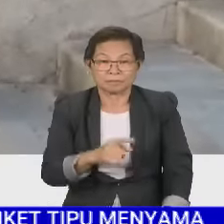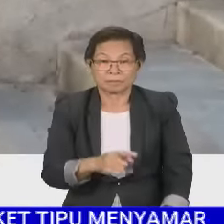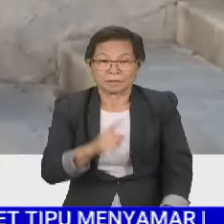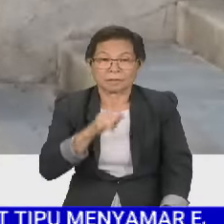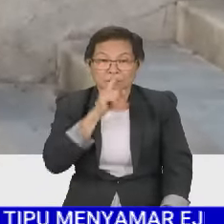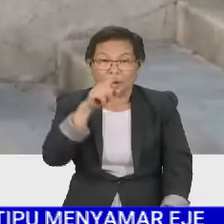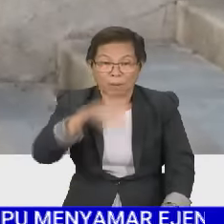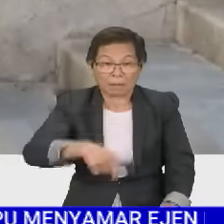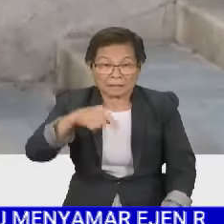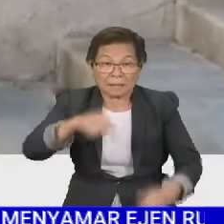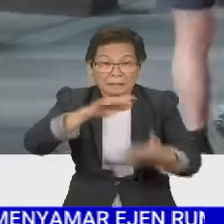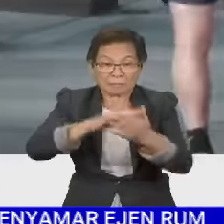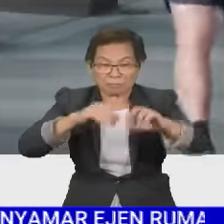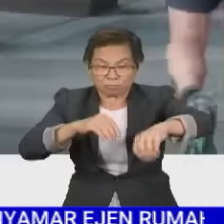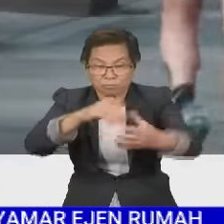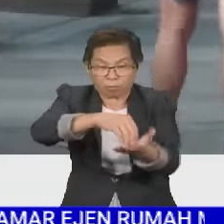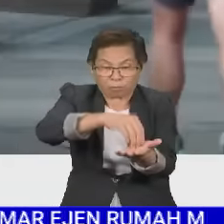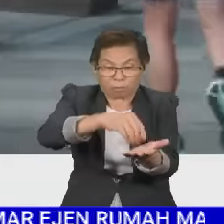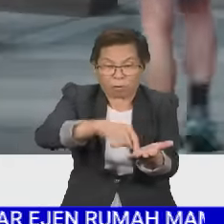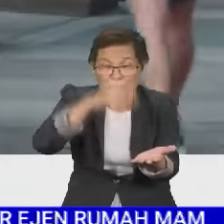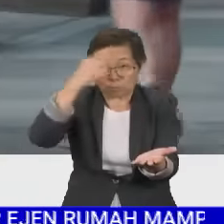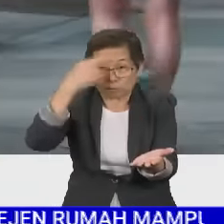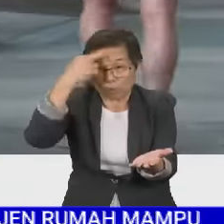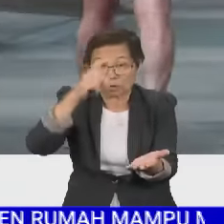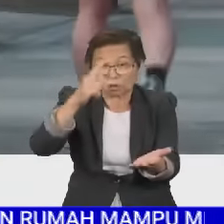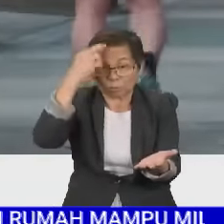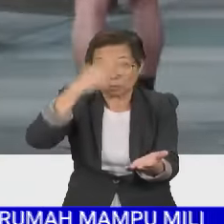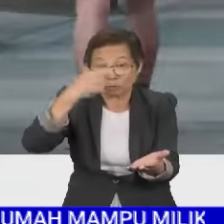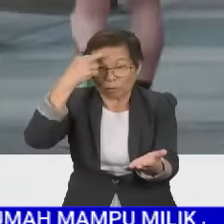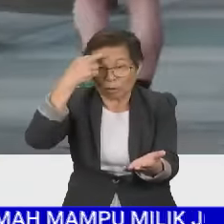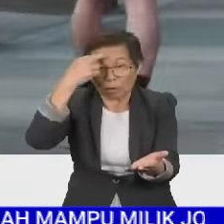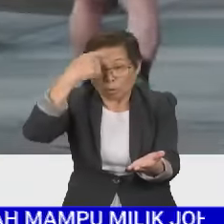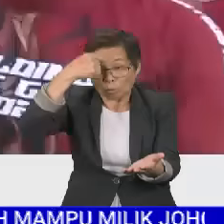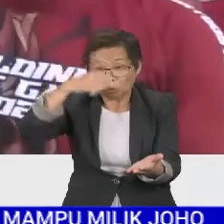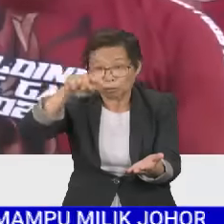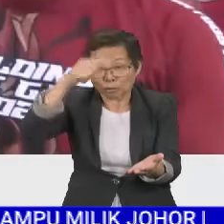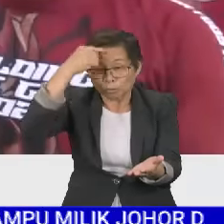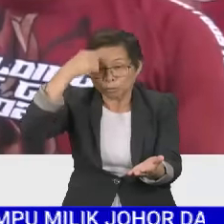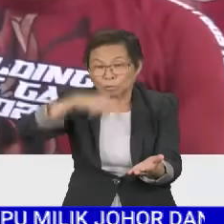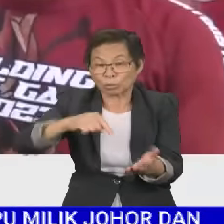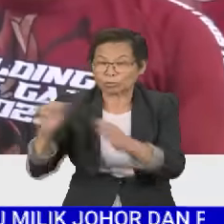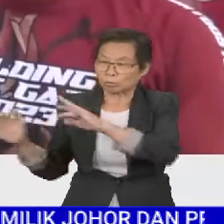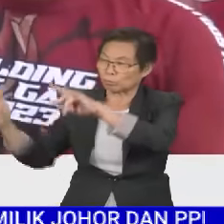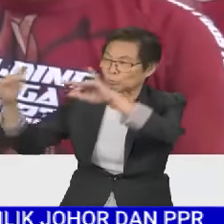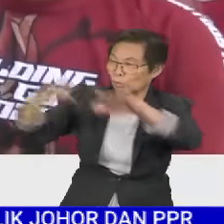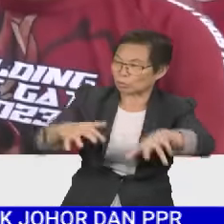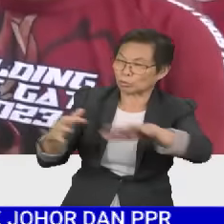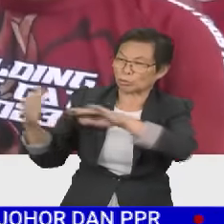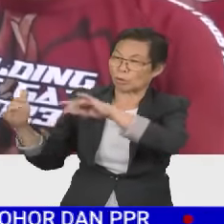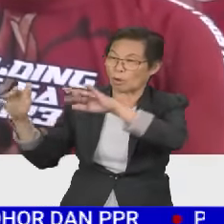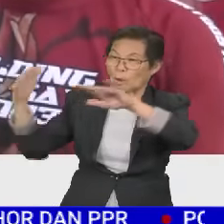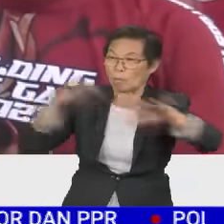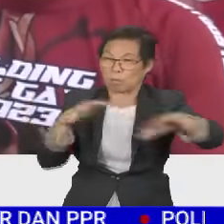dijadikan salah satu Apa faktor ataupun salah satu penyebabnya untuk pengunjung pengunjung datang